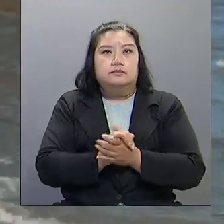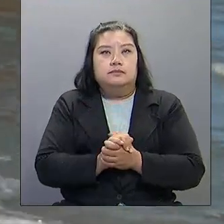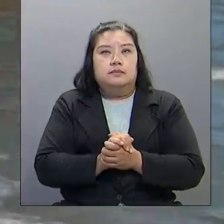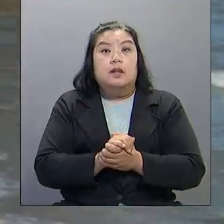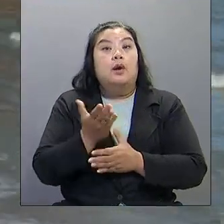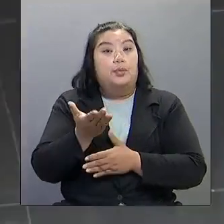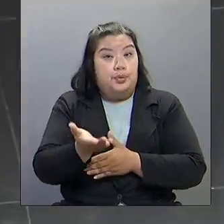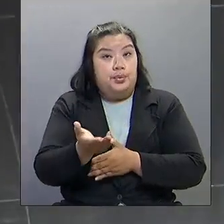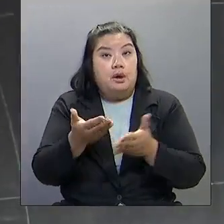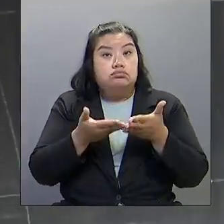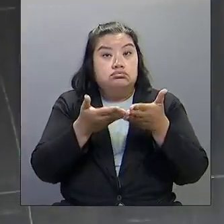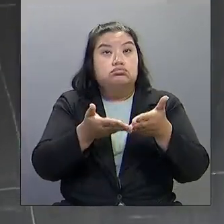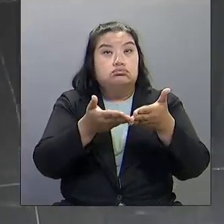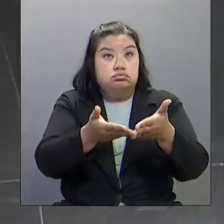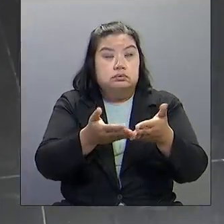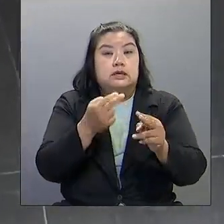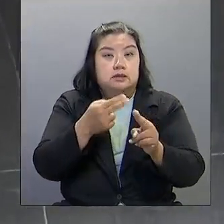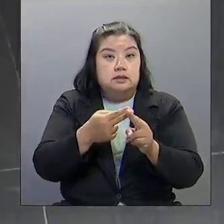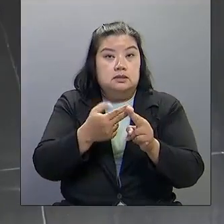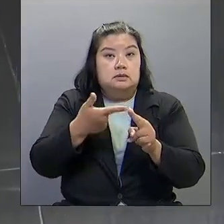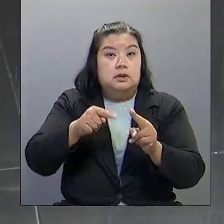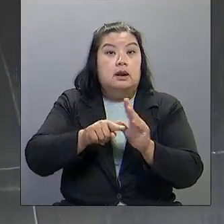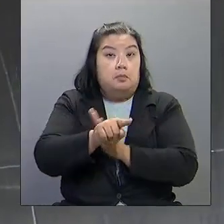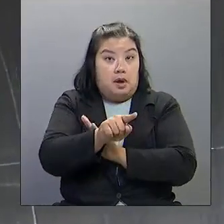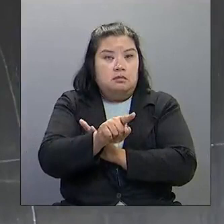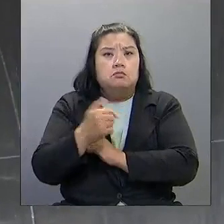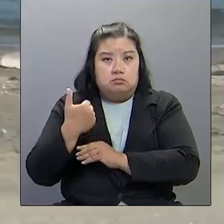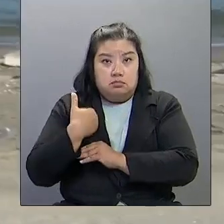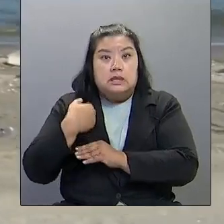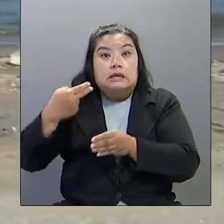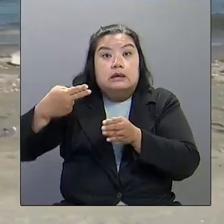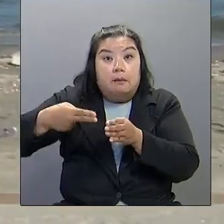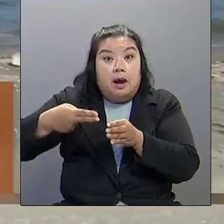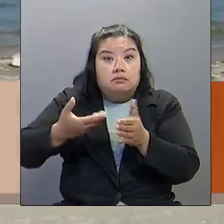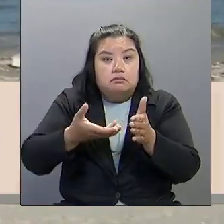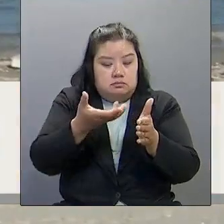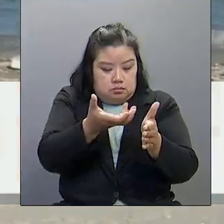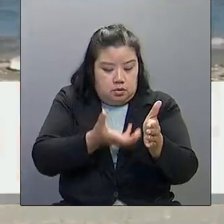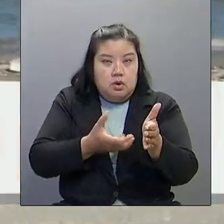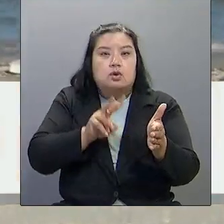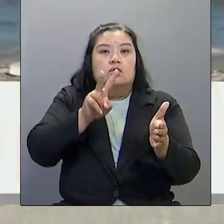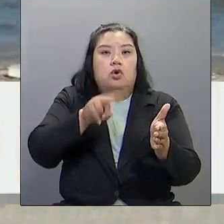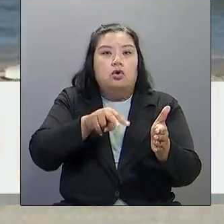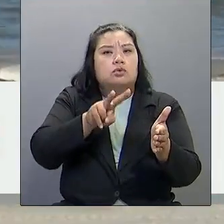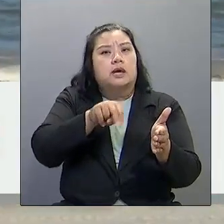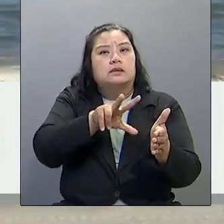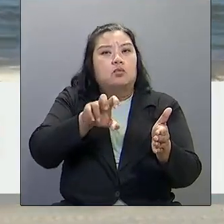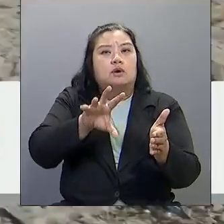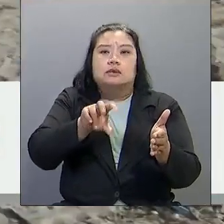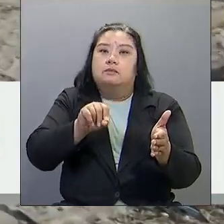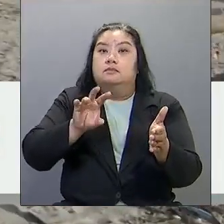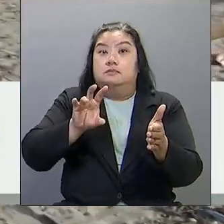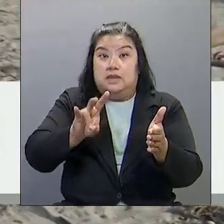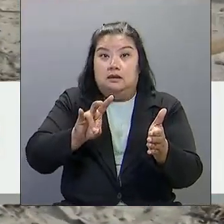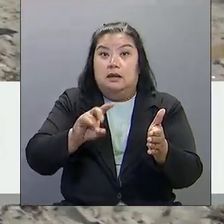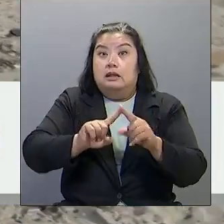ความคืบหน้ากรณีเรือพัทรพันธ์ที่เป็นเรือบรรทุกน้ำมันขนาด 2,037 ตันกรอสถูกคลื่นซัดมาเกยบริเว